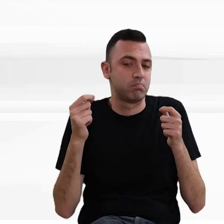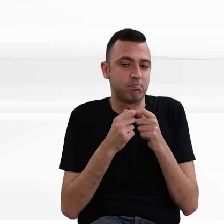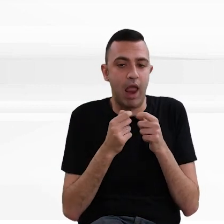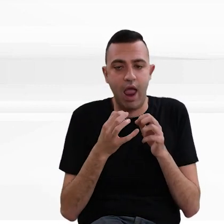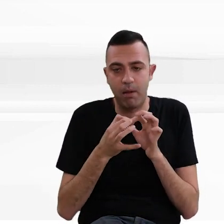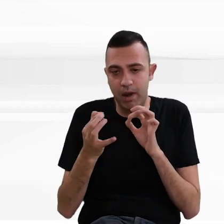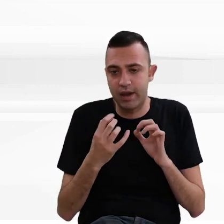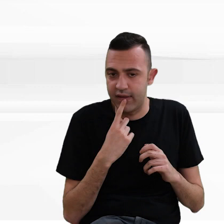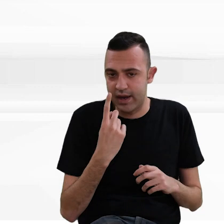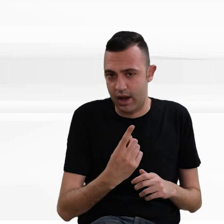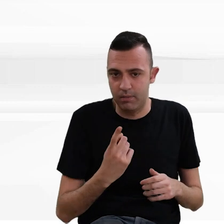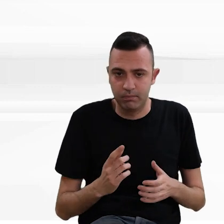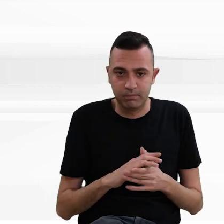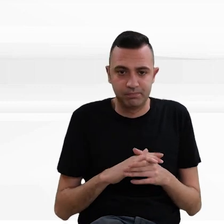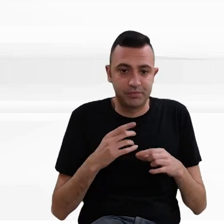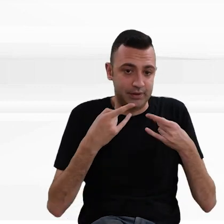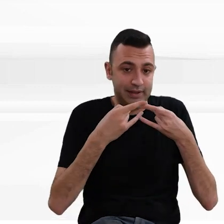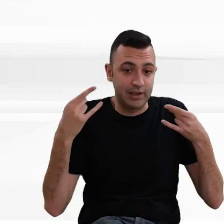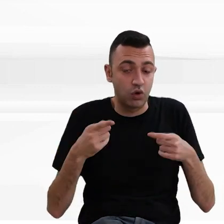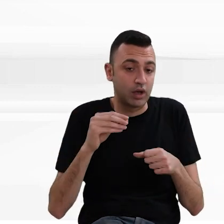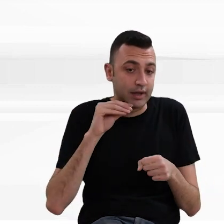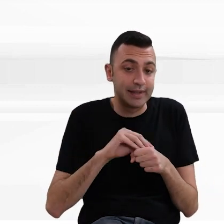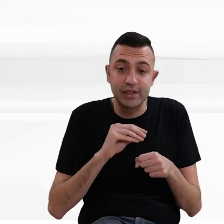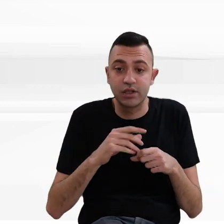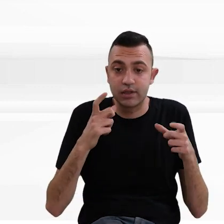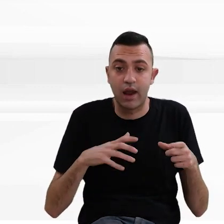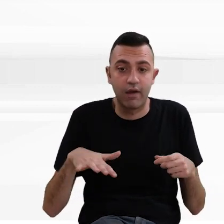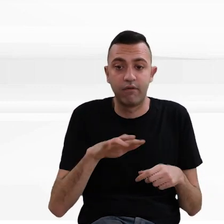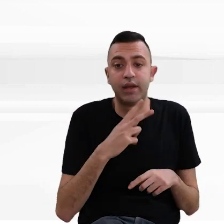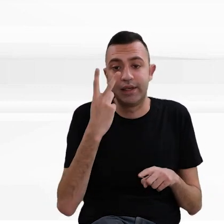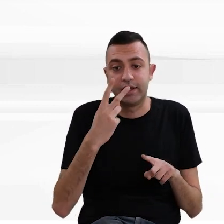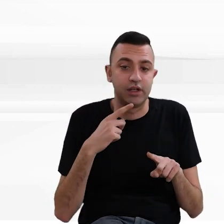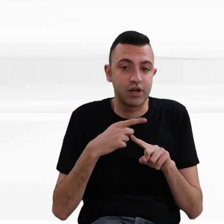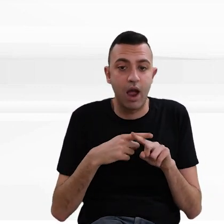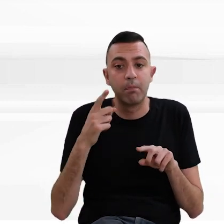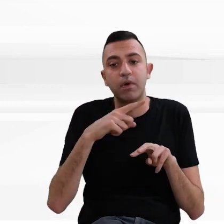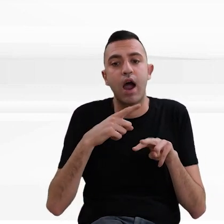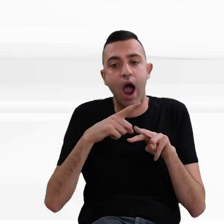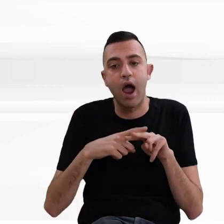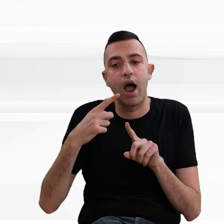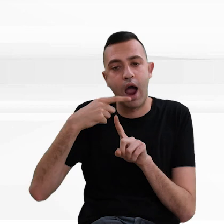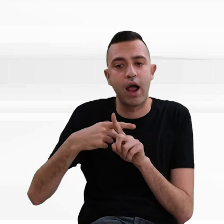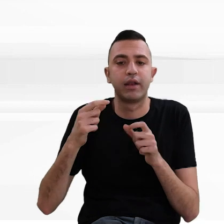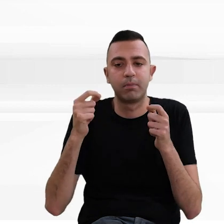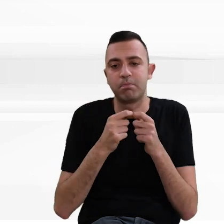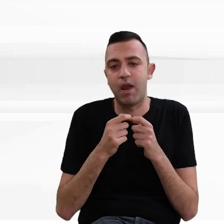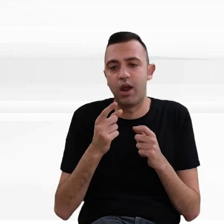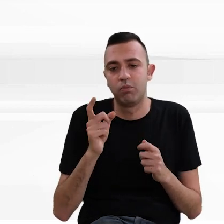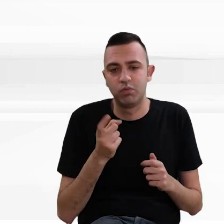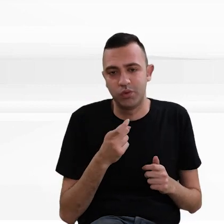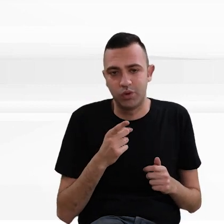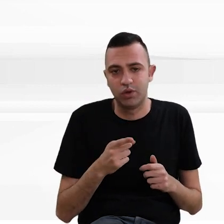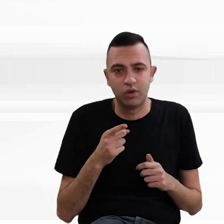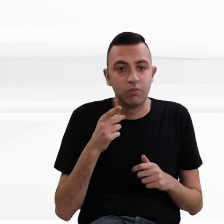da de metre dersek dikdörtgenin çevresinin uzunluğu iki çarpı artı beden bulunuyordu sevgili